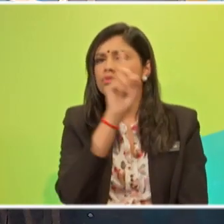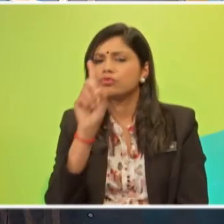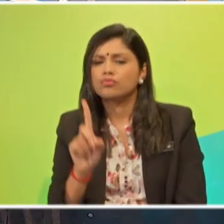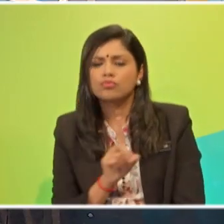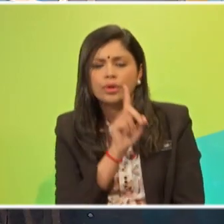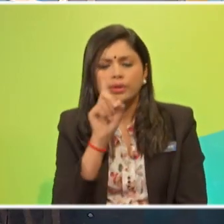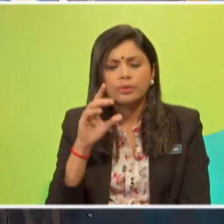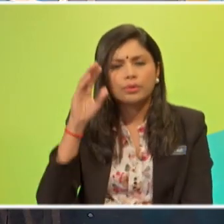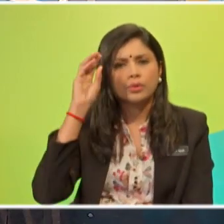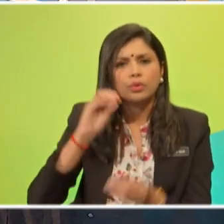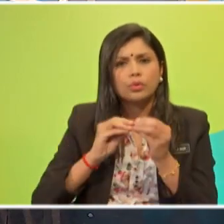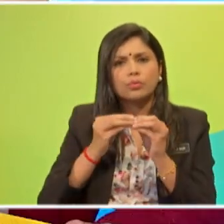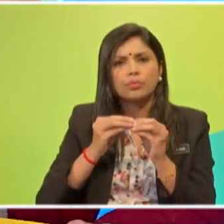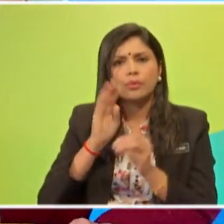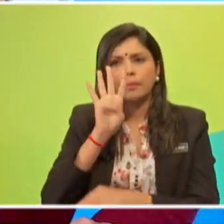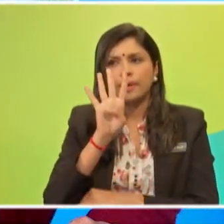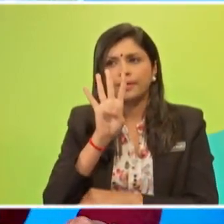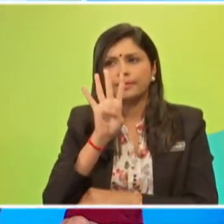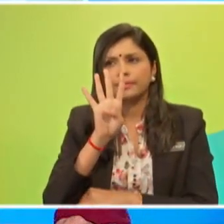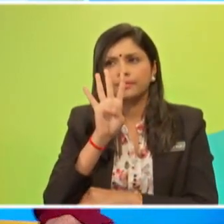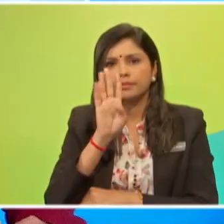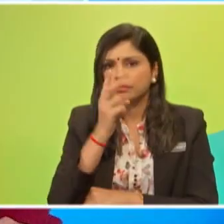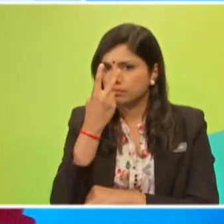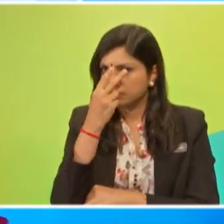nombor empat. Yang mana?